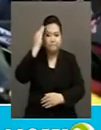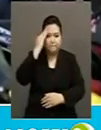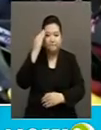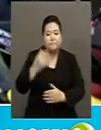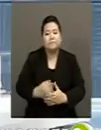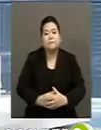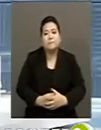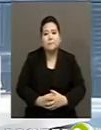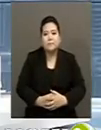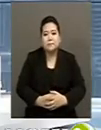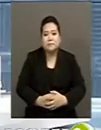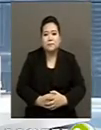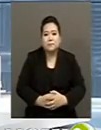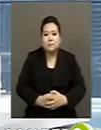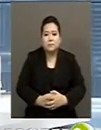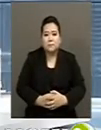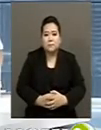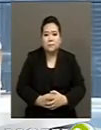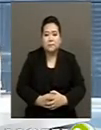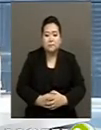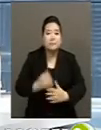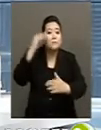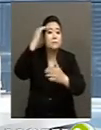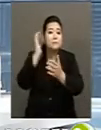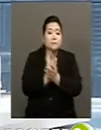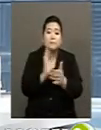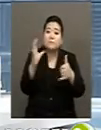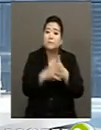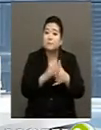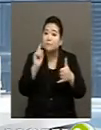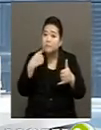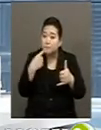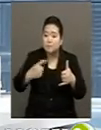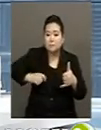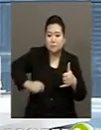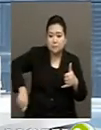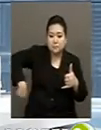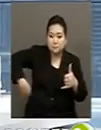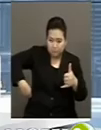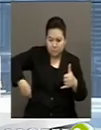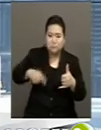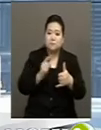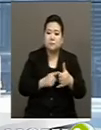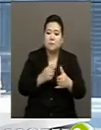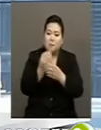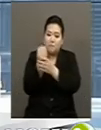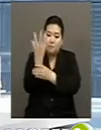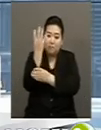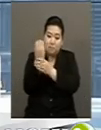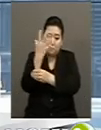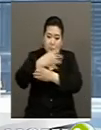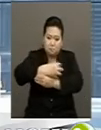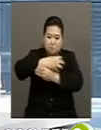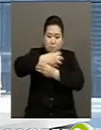อีกประเด็นหนึ่งนะคะกรณีนี้เจ้าหน้าที่ก็ไปจับกลุ่มตัวชาวกัมพูชาค่ะที่ไปลักลอบขนไม้พยุงนะคะก